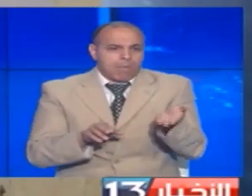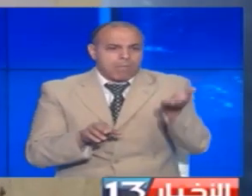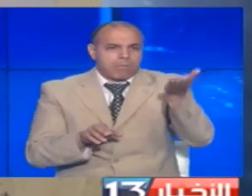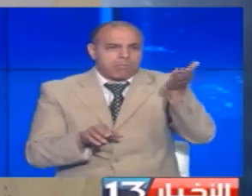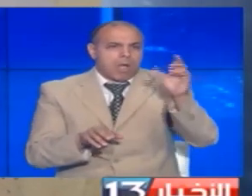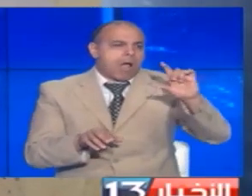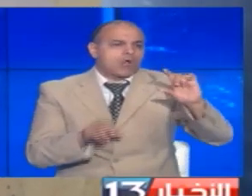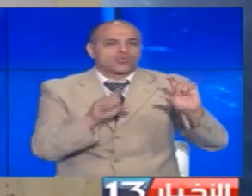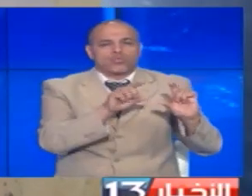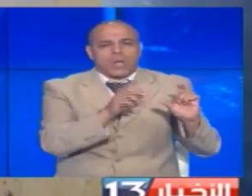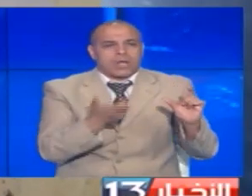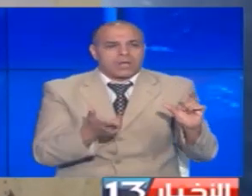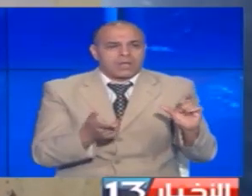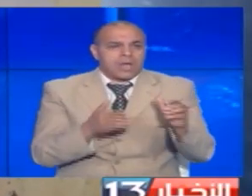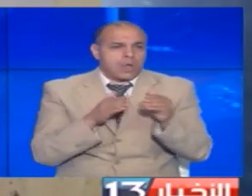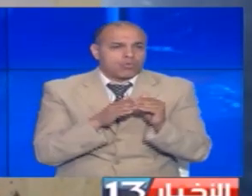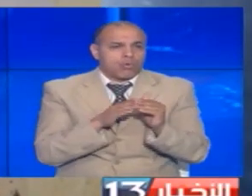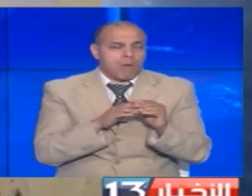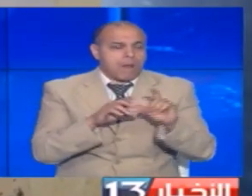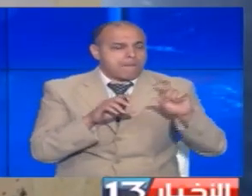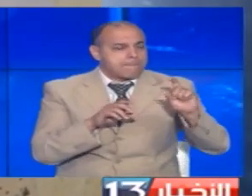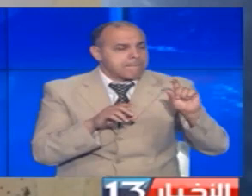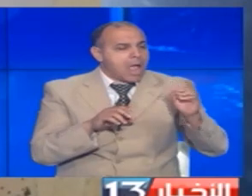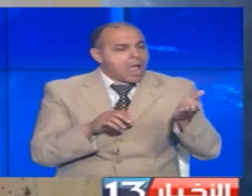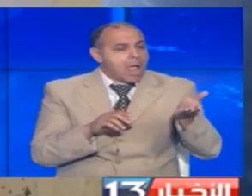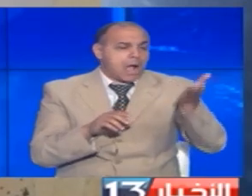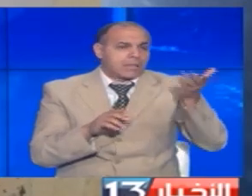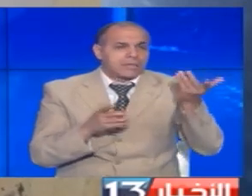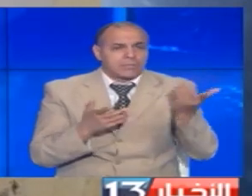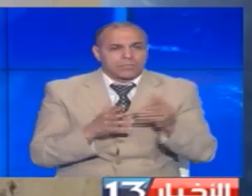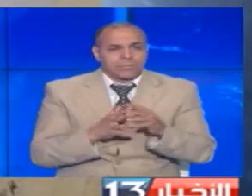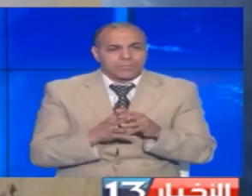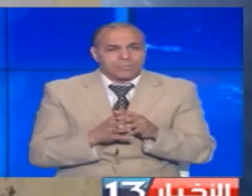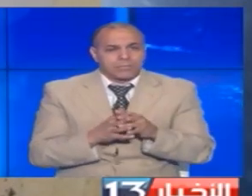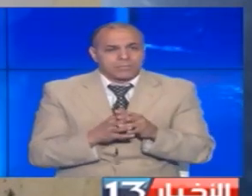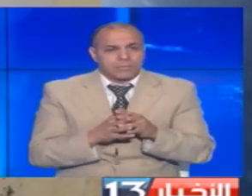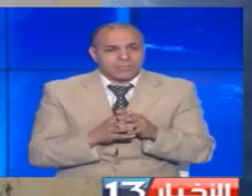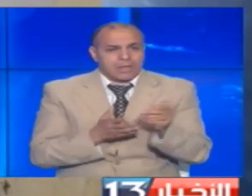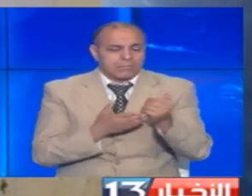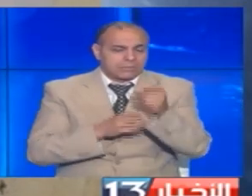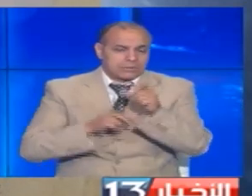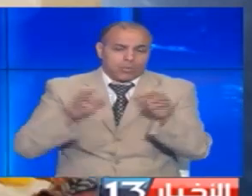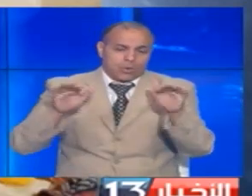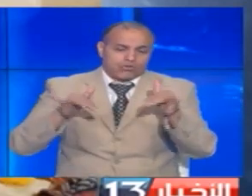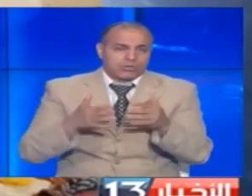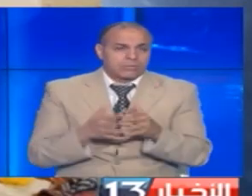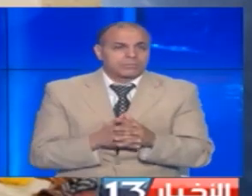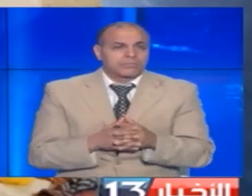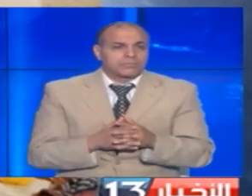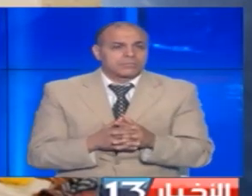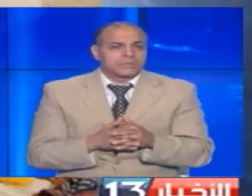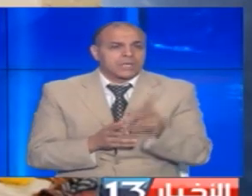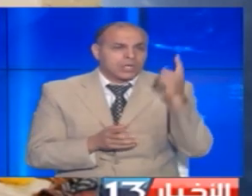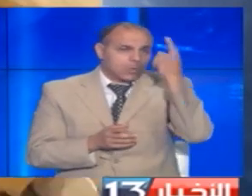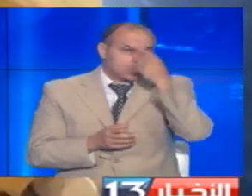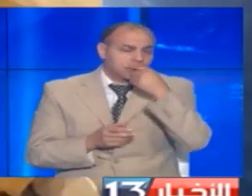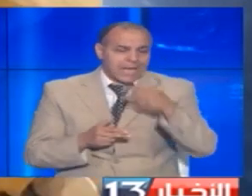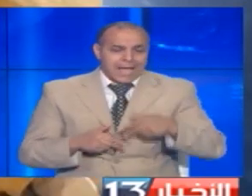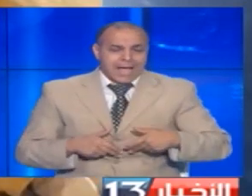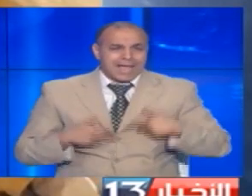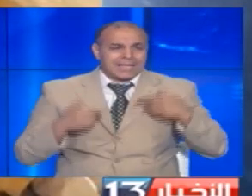كافيه يعني نحنا عم نطالب طبعا بهذا الشيء اه يعني هذا وجه من وجوه حياه